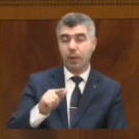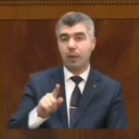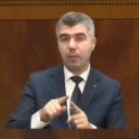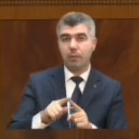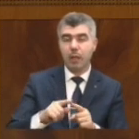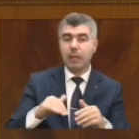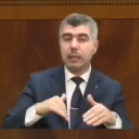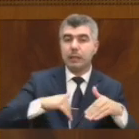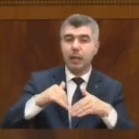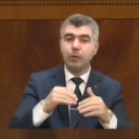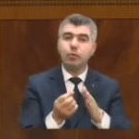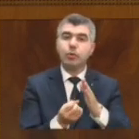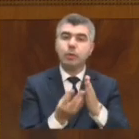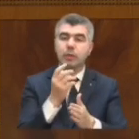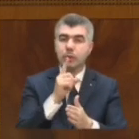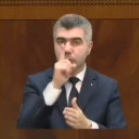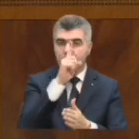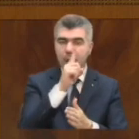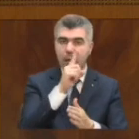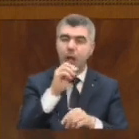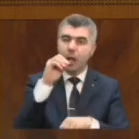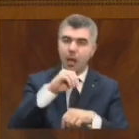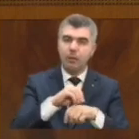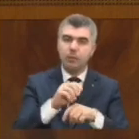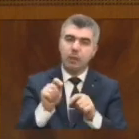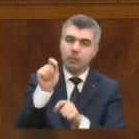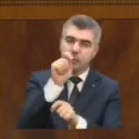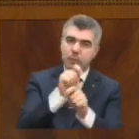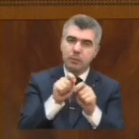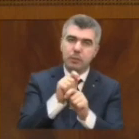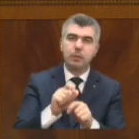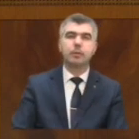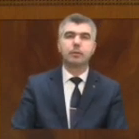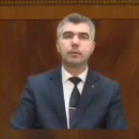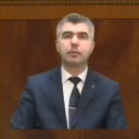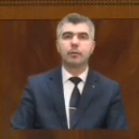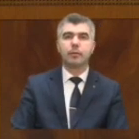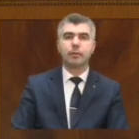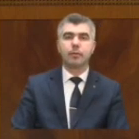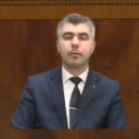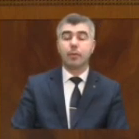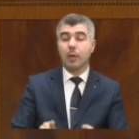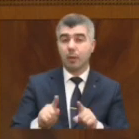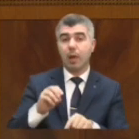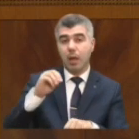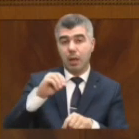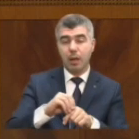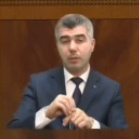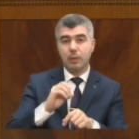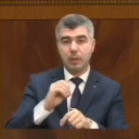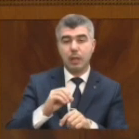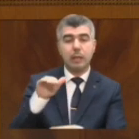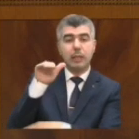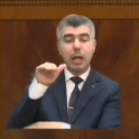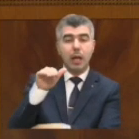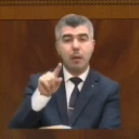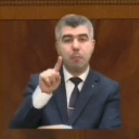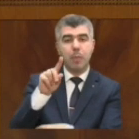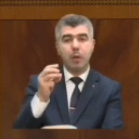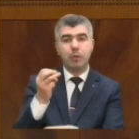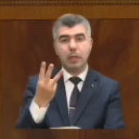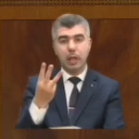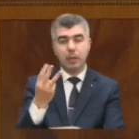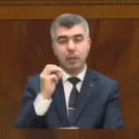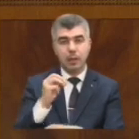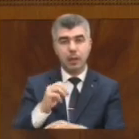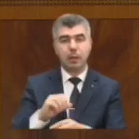وبرمجنا طريق جديد ان شاء الله اللي غدا باش تعاود هذيك الطريق اللي تكلمتوا عليها. اقليم اسازاك طريق الجاويه رقم 103 الرابطه بين